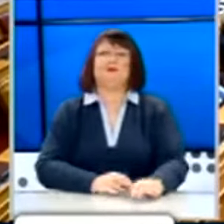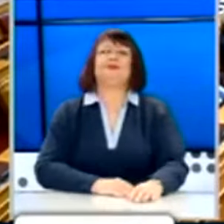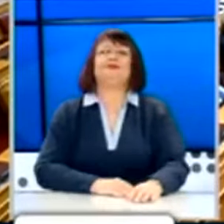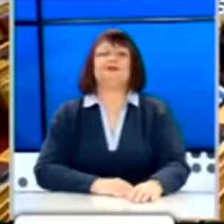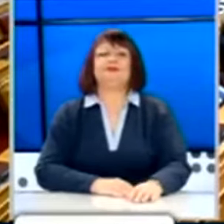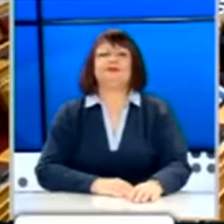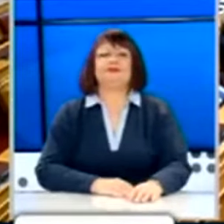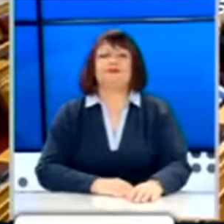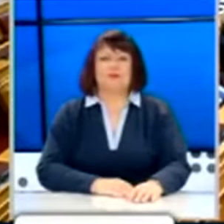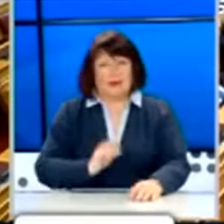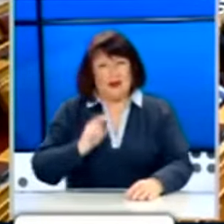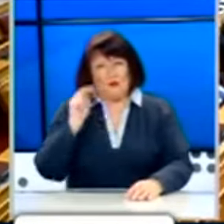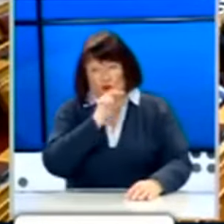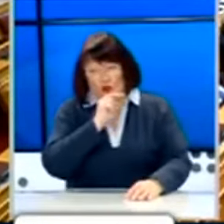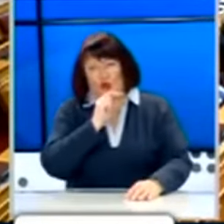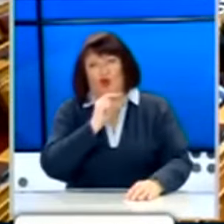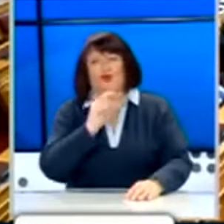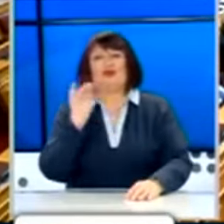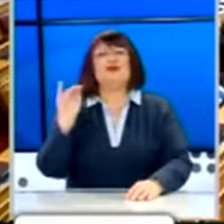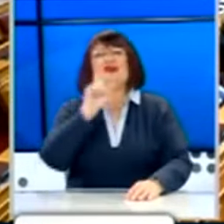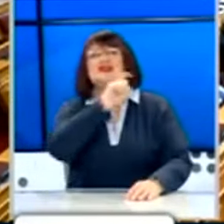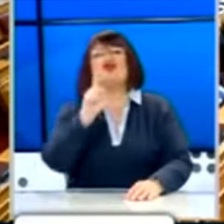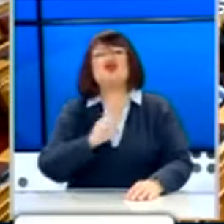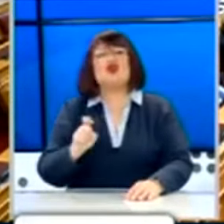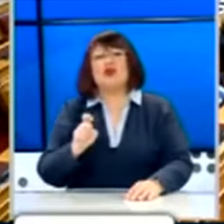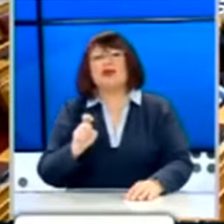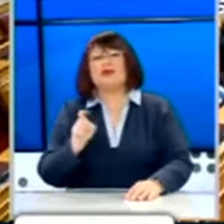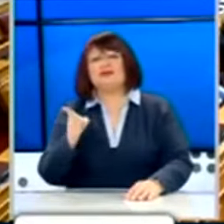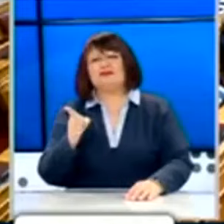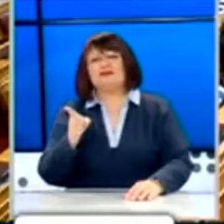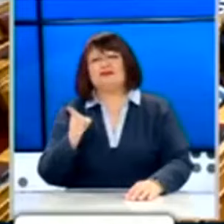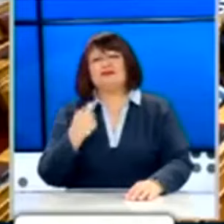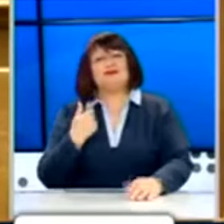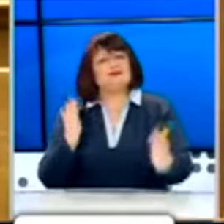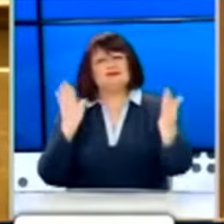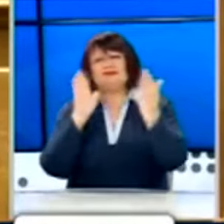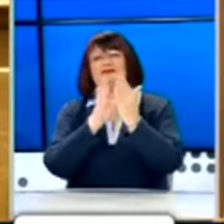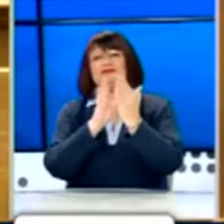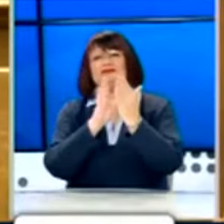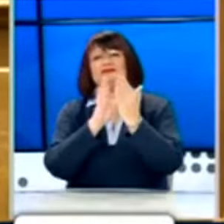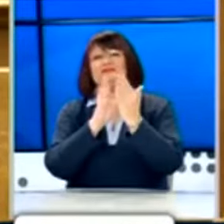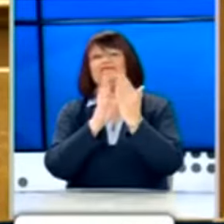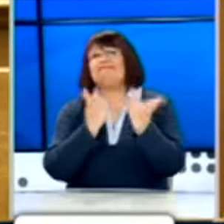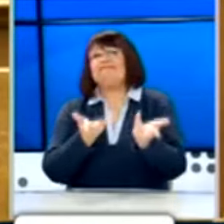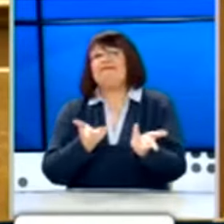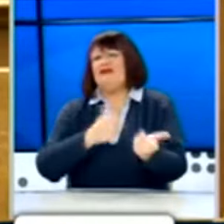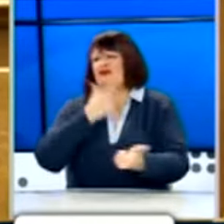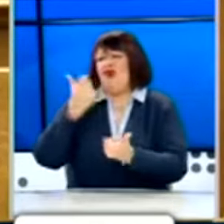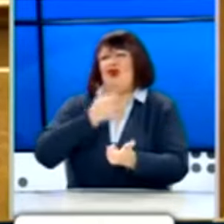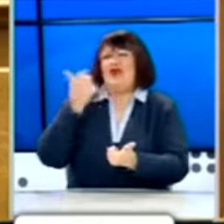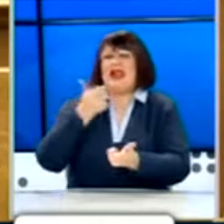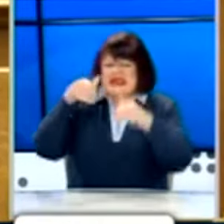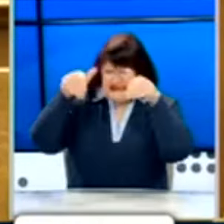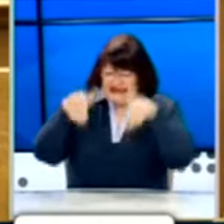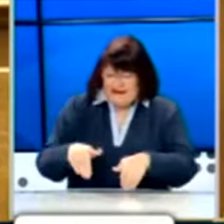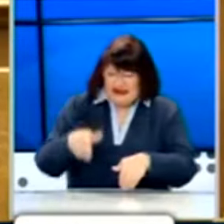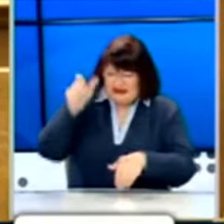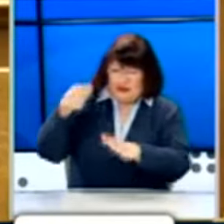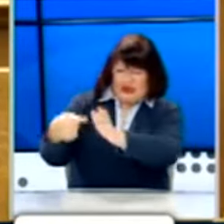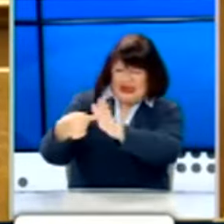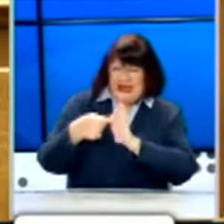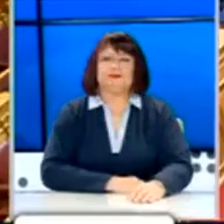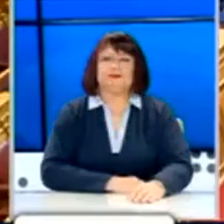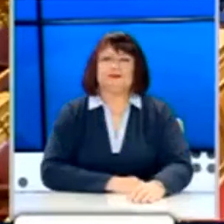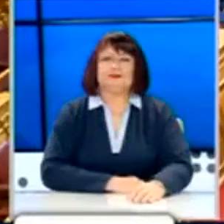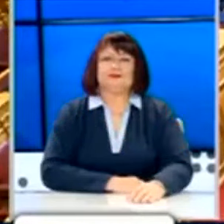Παρακαλώ. Και μετά αναρωτιέστε, κυρία Κωνσταντοπούλου, γιατί η αντιμετώπιση από μέρους μου δεν είναι ανάλογη του σεβασμού που εσείς δείχνετε